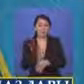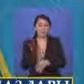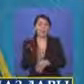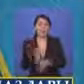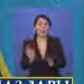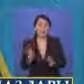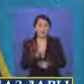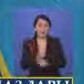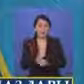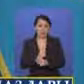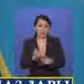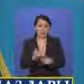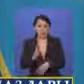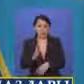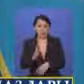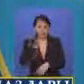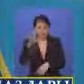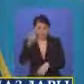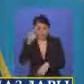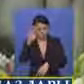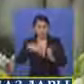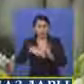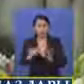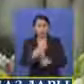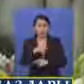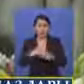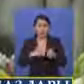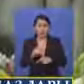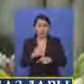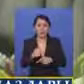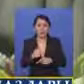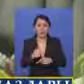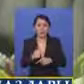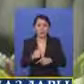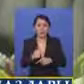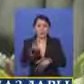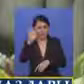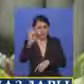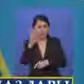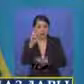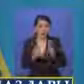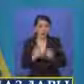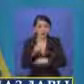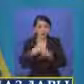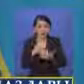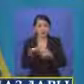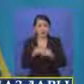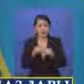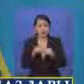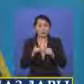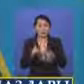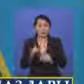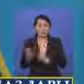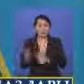келесі жылдың аяғына дейін ұзартылады. Мемлекет оңтайлы бизнес орта қалыптастырудан бөлек еліміздегі кәсіпкерлікті жан-жақты дамыту үшін